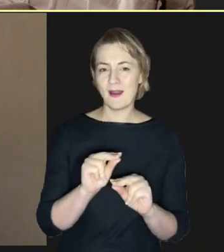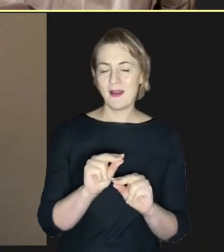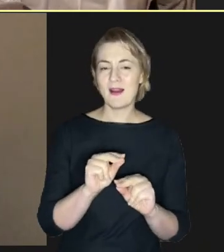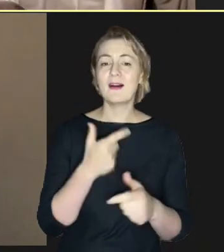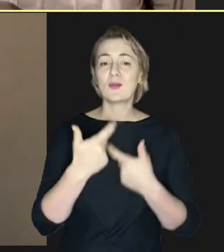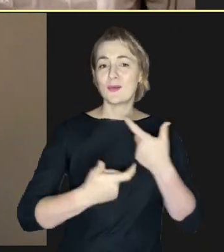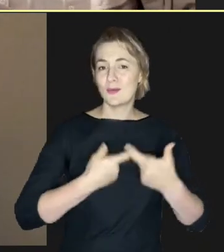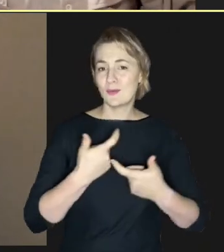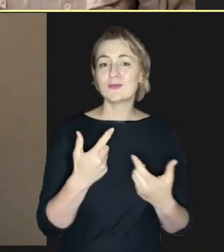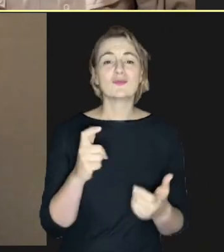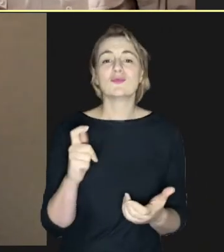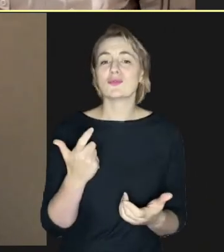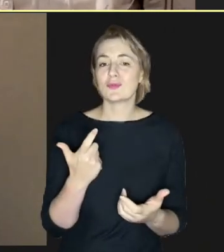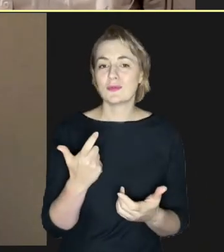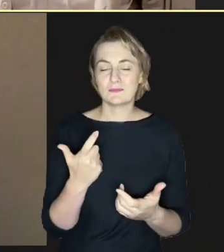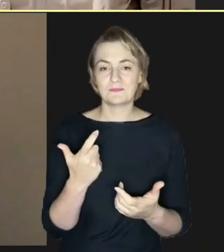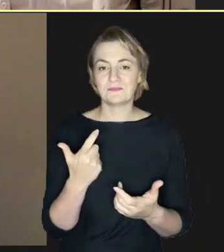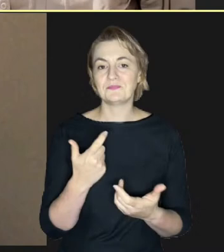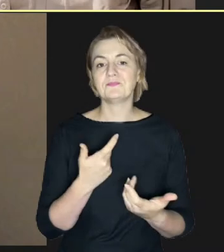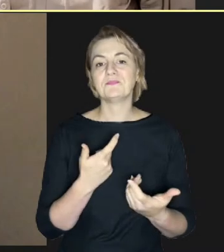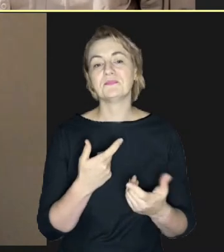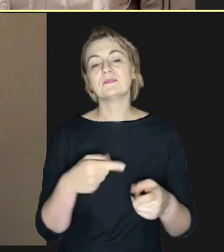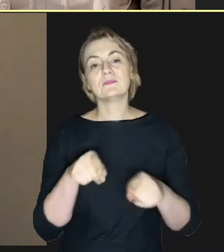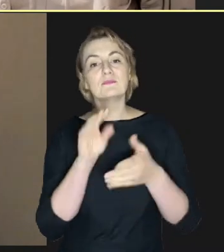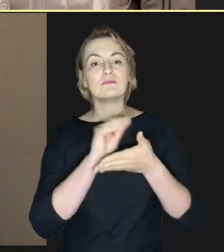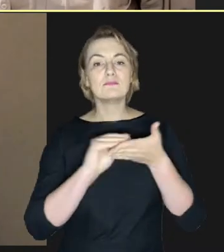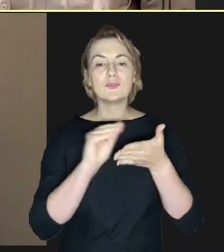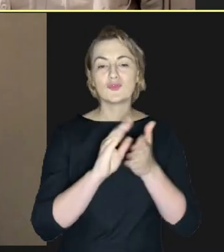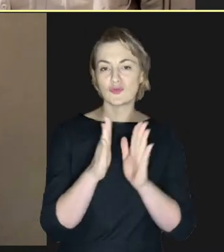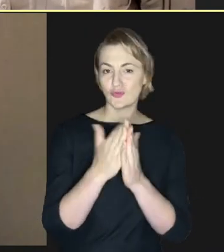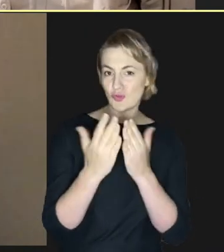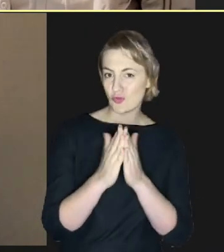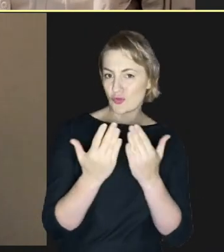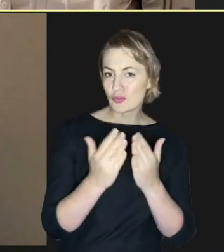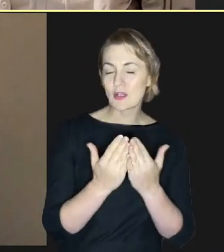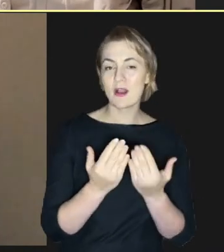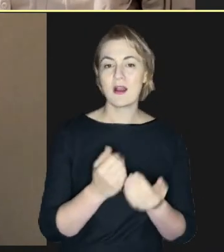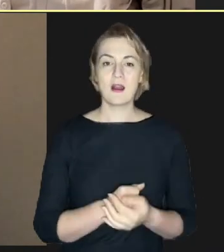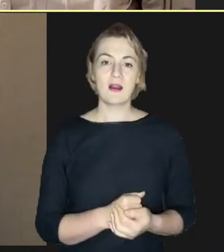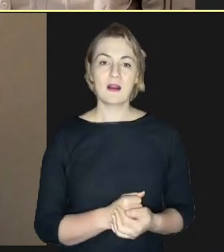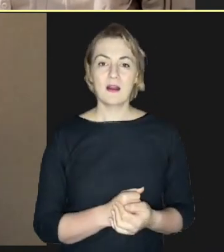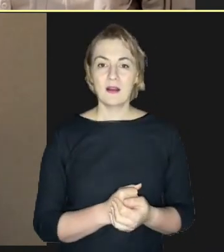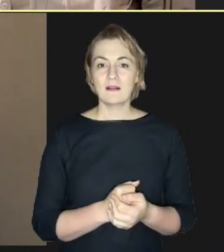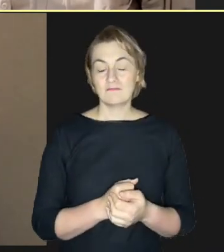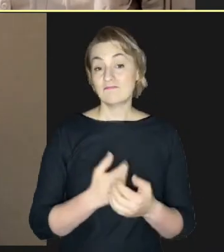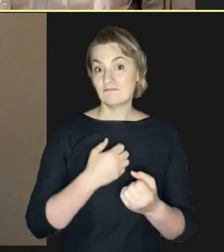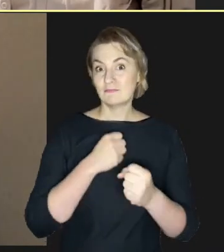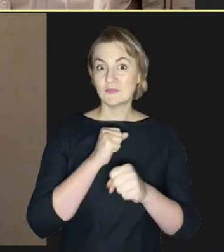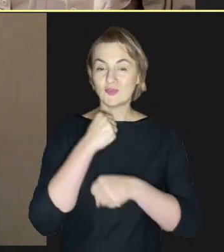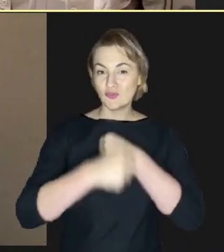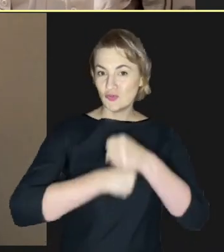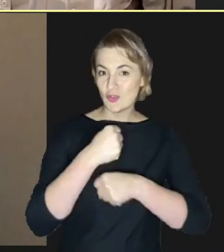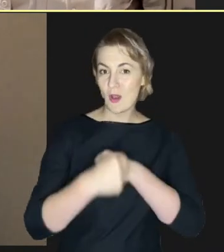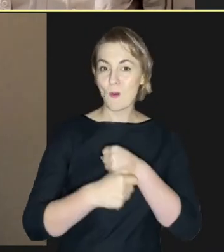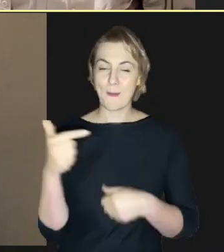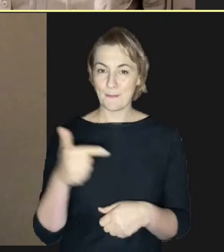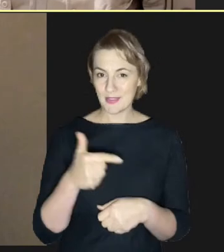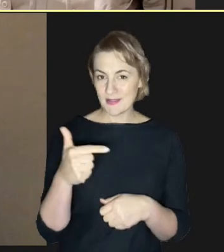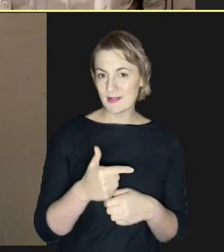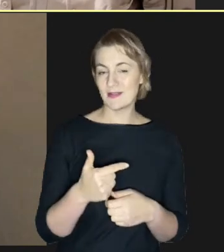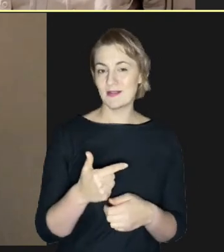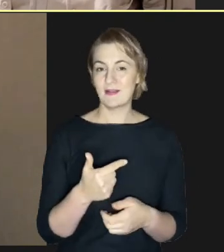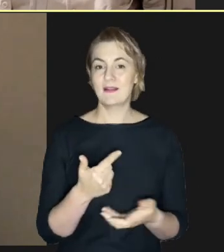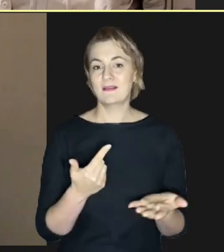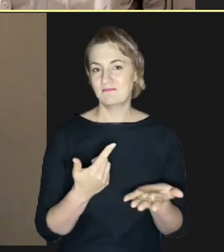Zajmujesz się również pisaniem książek, działaniami dla biznesu, bardzo